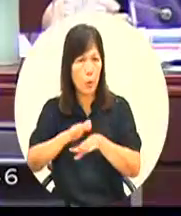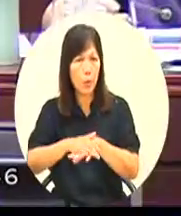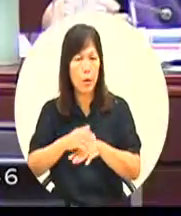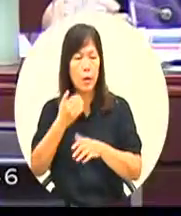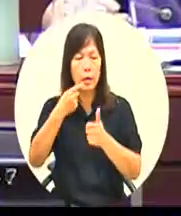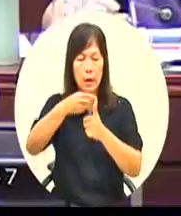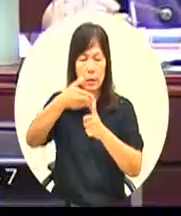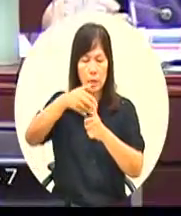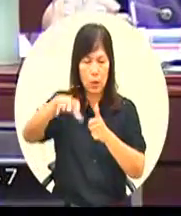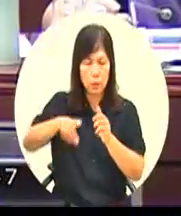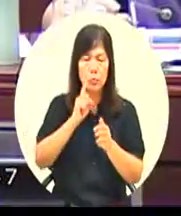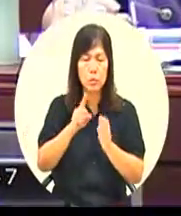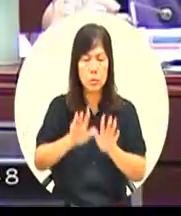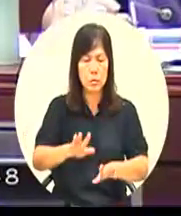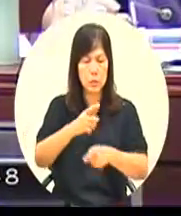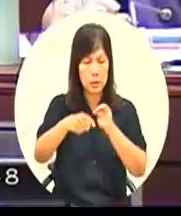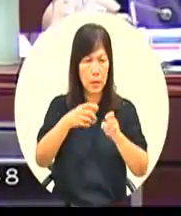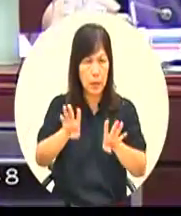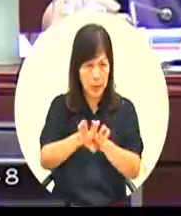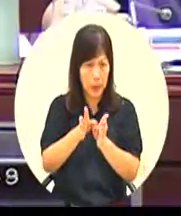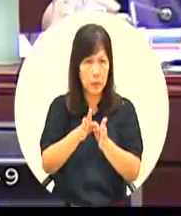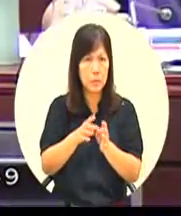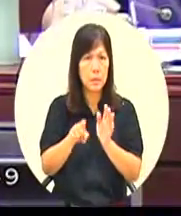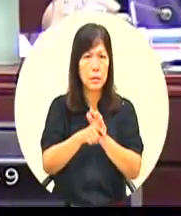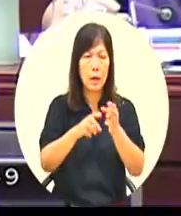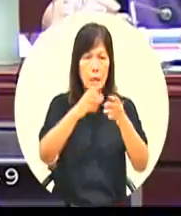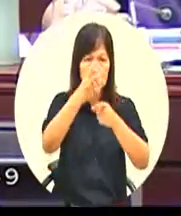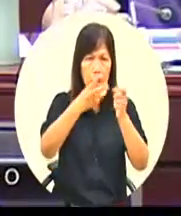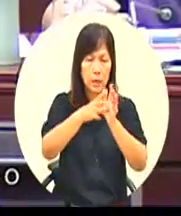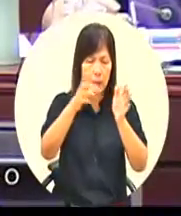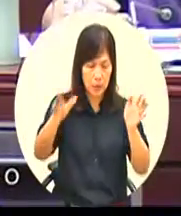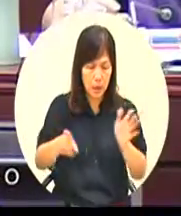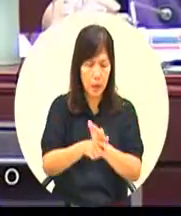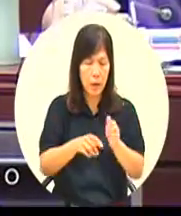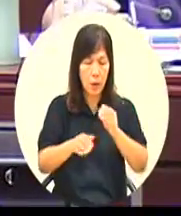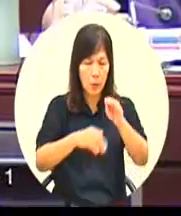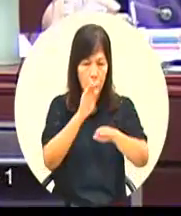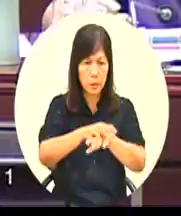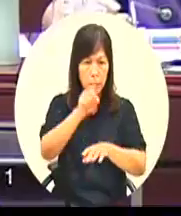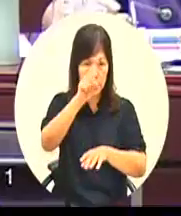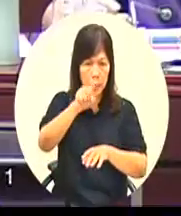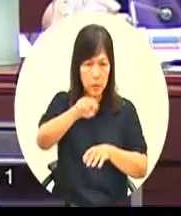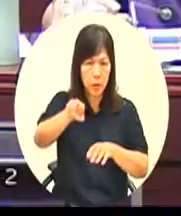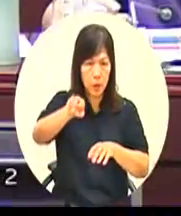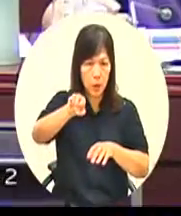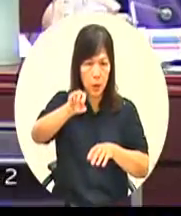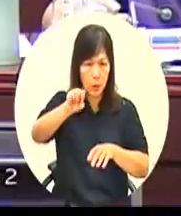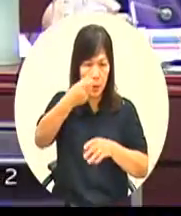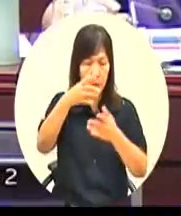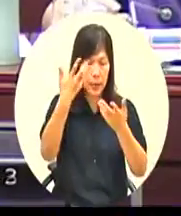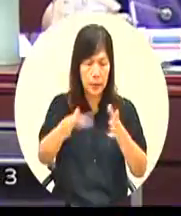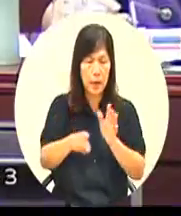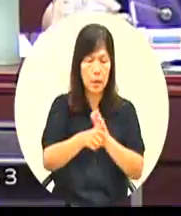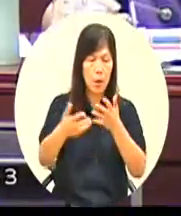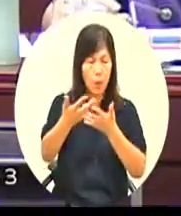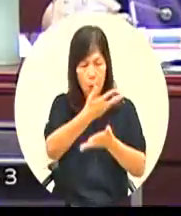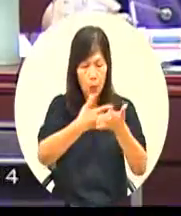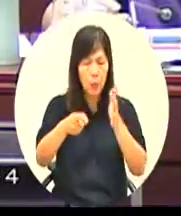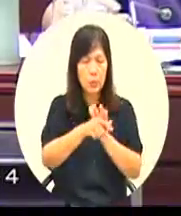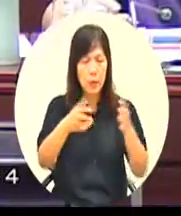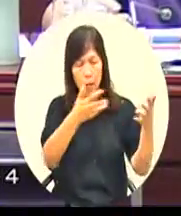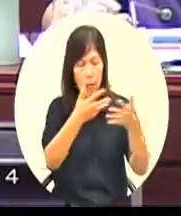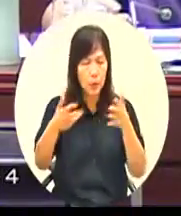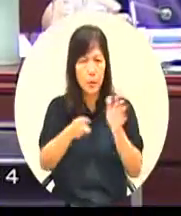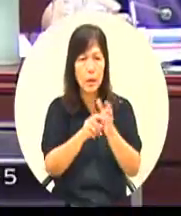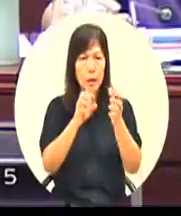来讲，我们是从今年开始就是3年内要完成1500台的互动式的设备，涵盖投影机跟其他